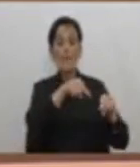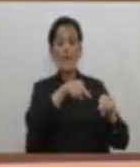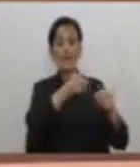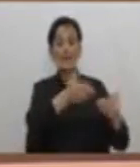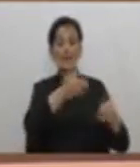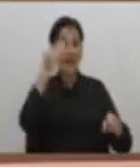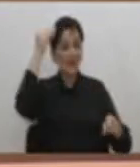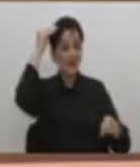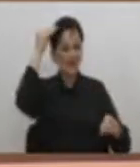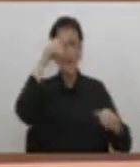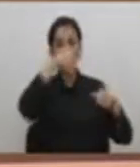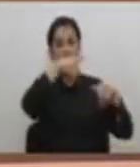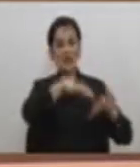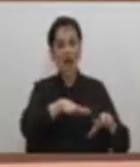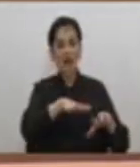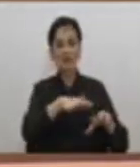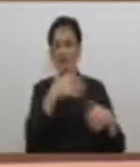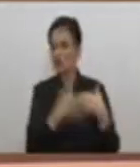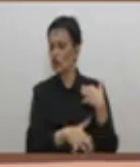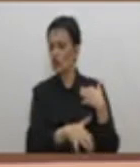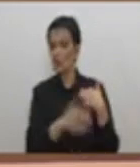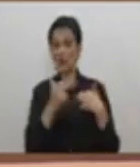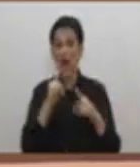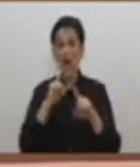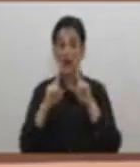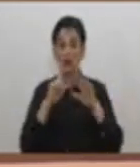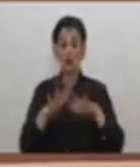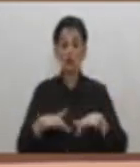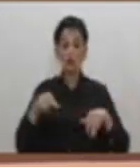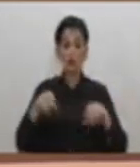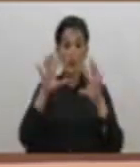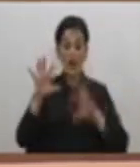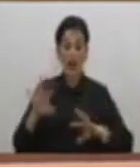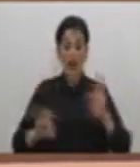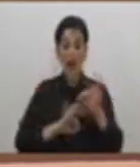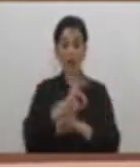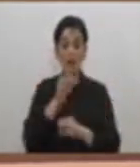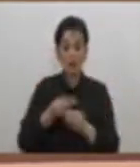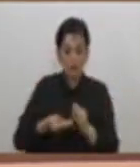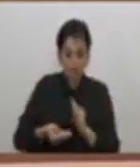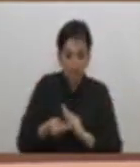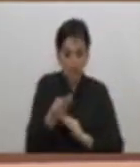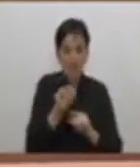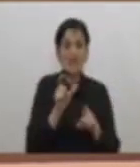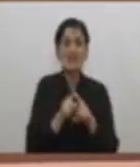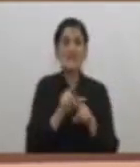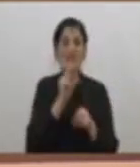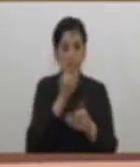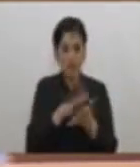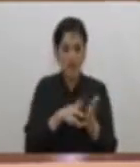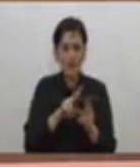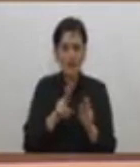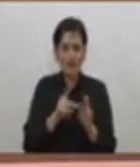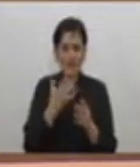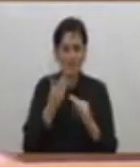და გადაწყვეტილის იგნორირება და პლენარულ სხდომაზე კანონპროექტის გაძვრენა, ბოდიშს ვიხდი ამ ფრაზისთვის,